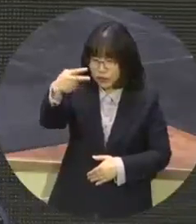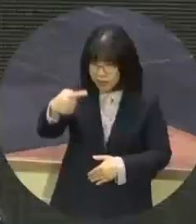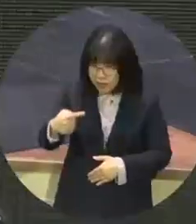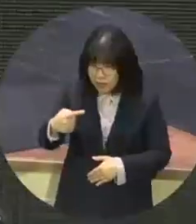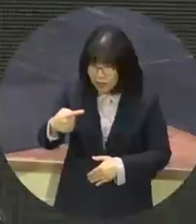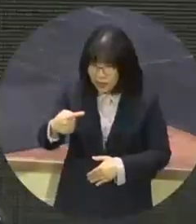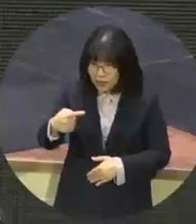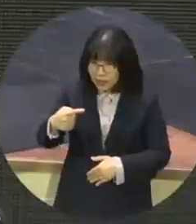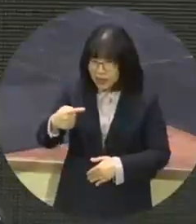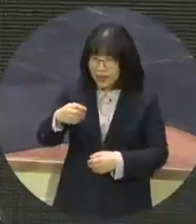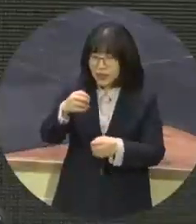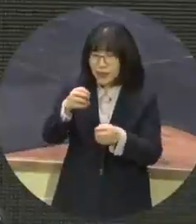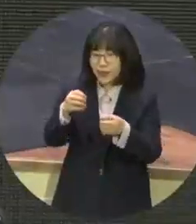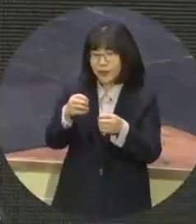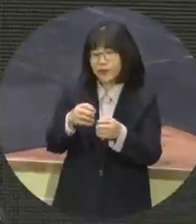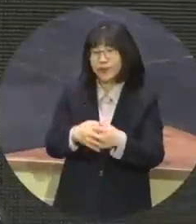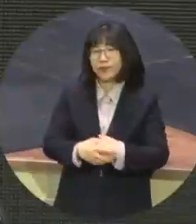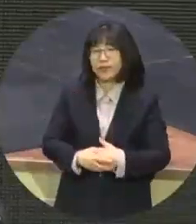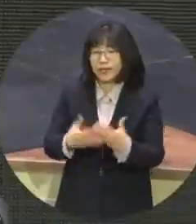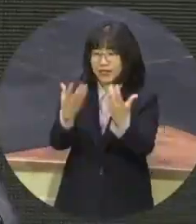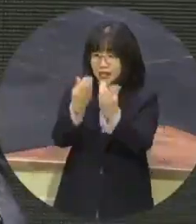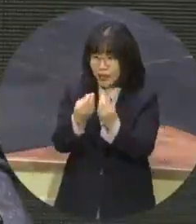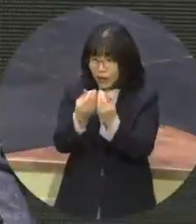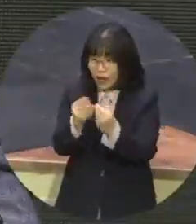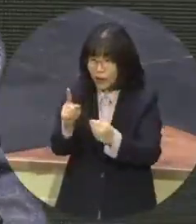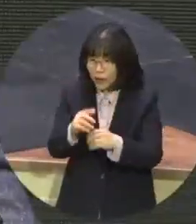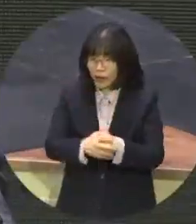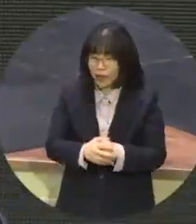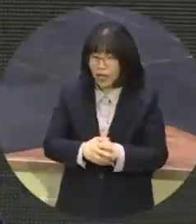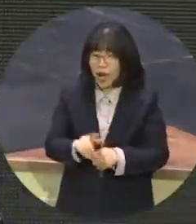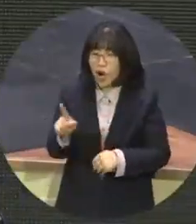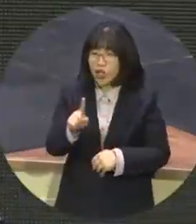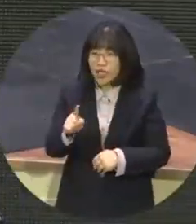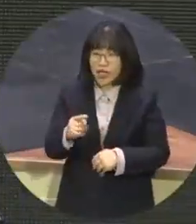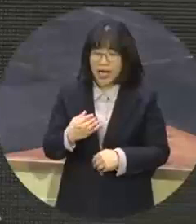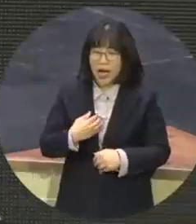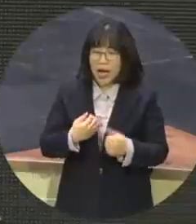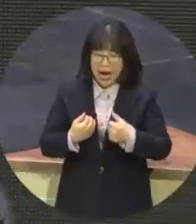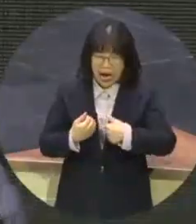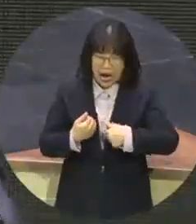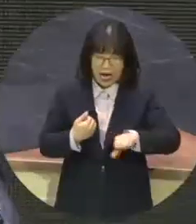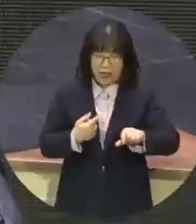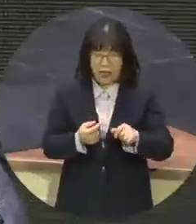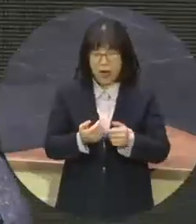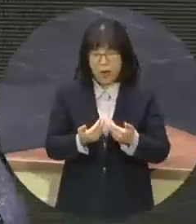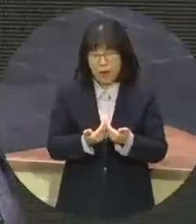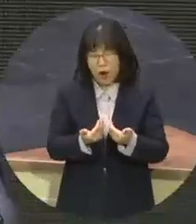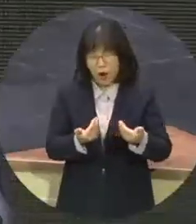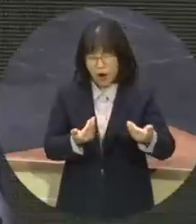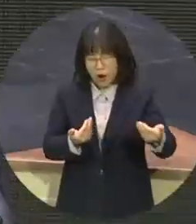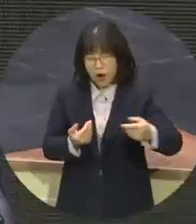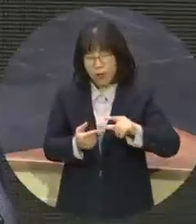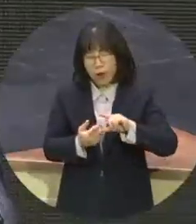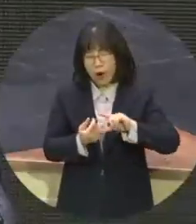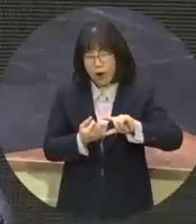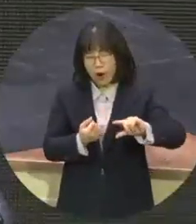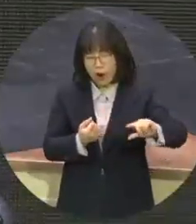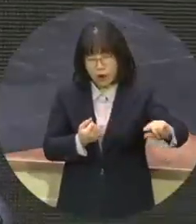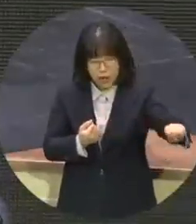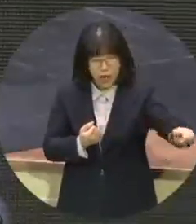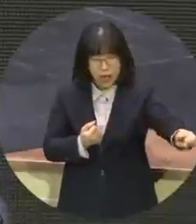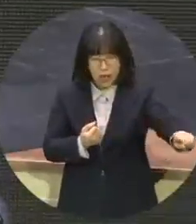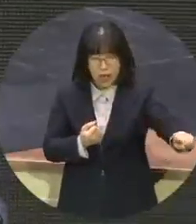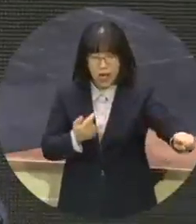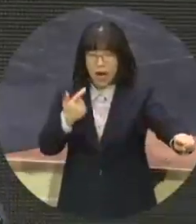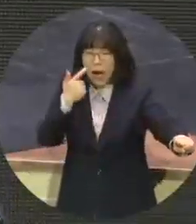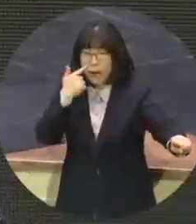떠나 보낸 아버지가 갑자기 이렇게 중병에 걸려 세상을 떠나게 되었어요. 그래서 이 종을